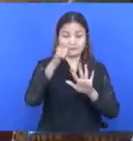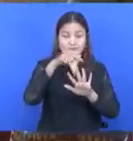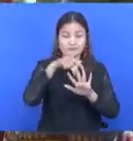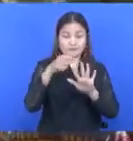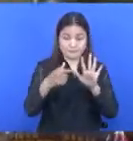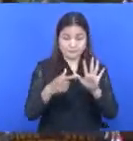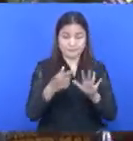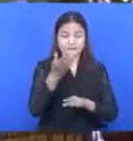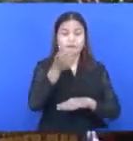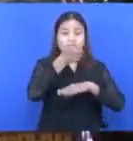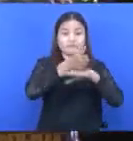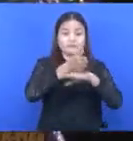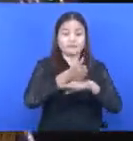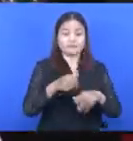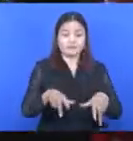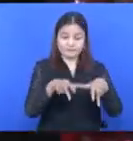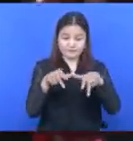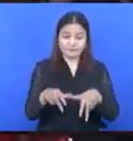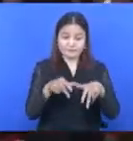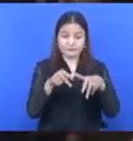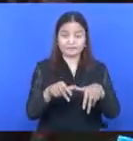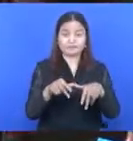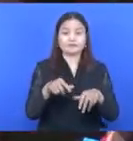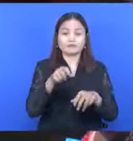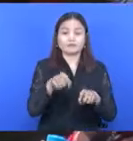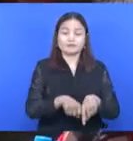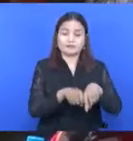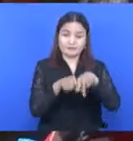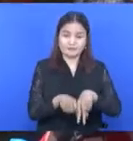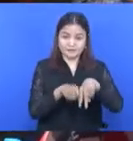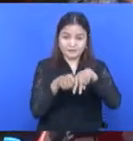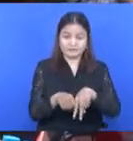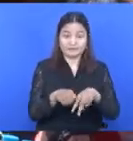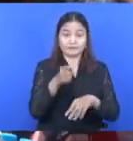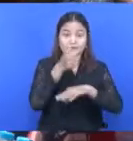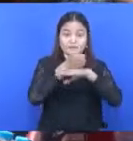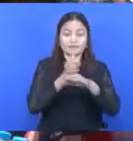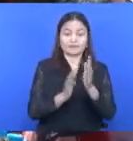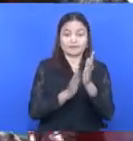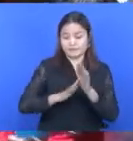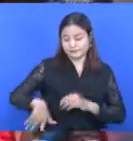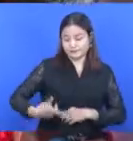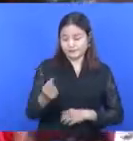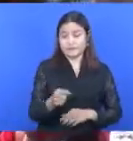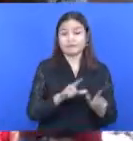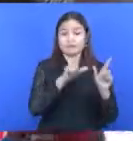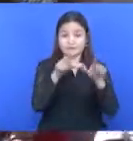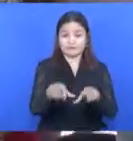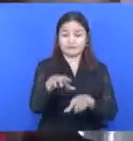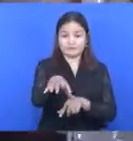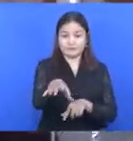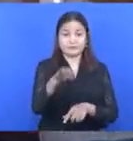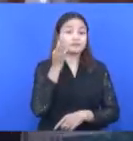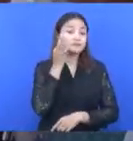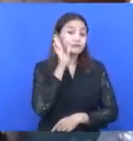នដីនគរូបនីយកម្មនិងសំណង់និងជាអនុប្រធានទី1ក្រុមការងារគណបកប្រជាជនកម្ពុជាចុះមូលដ្ឋានខេត្តត្បូងឃ្មុំ